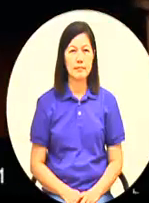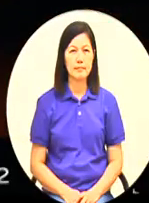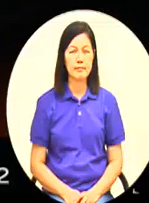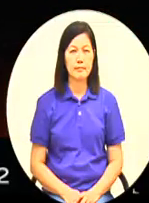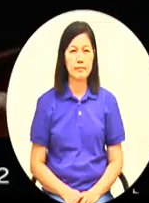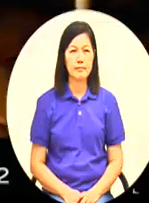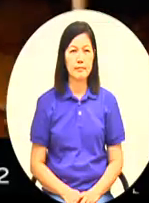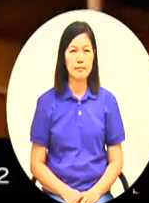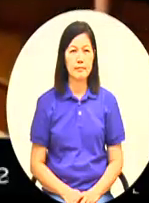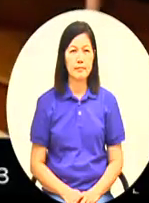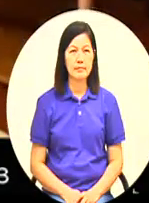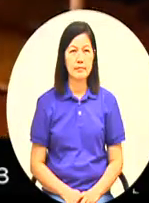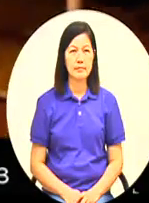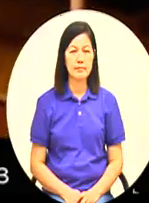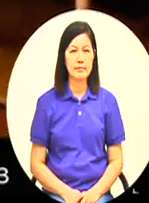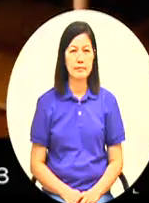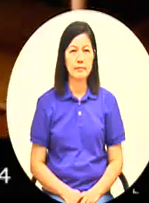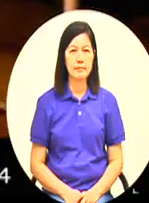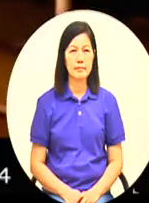使！